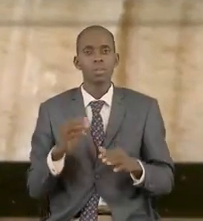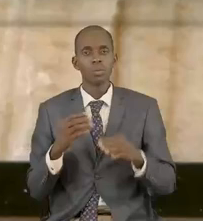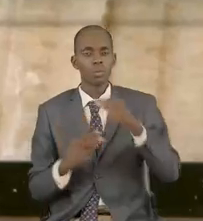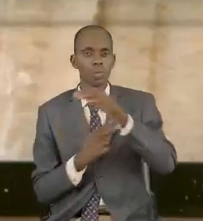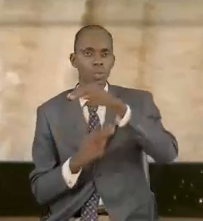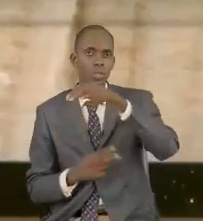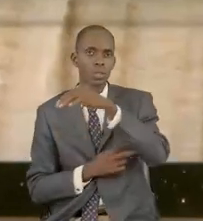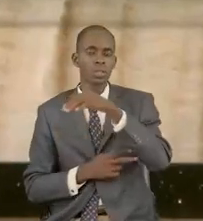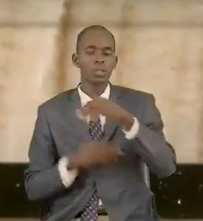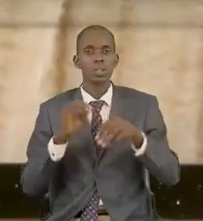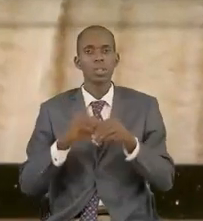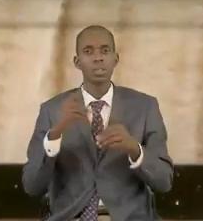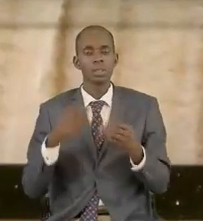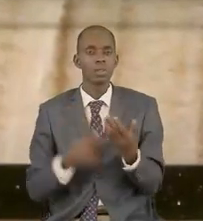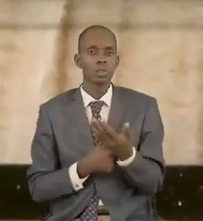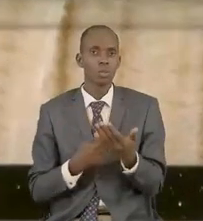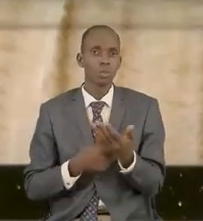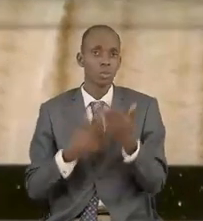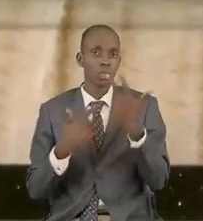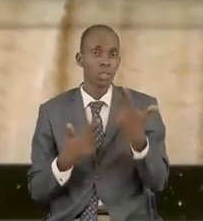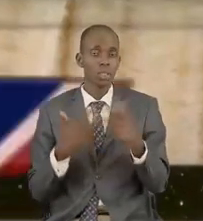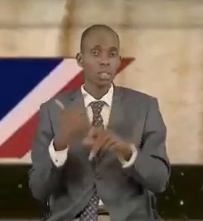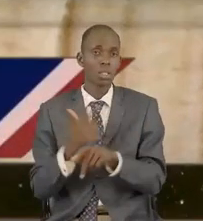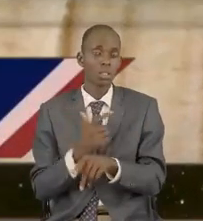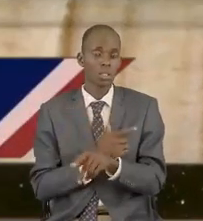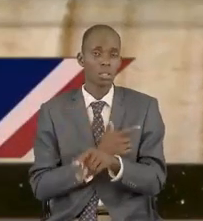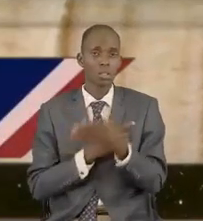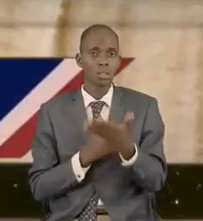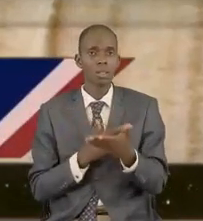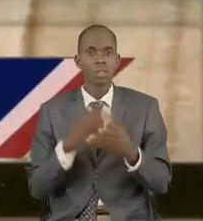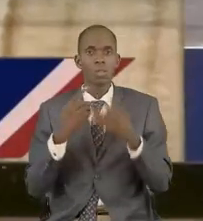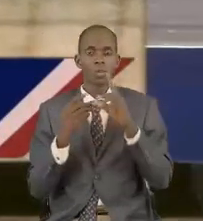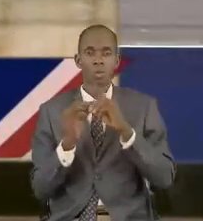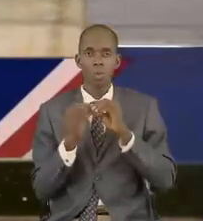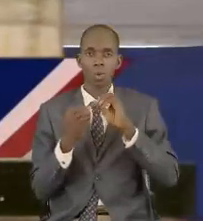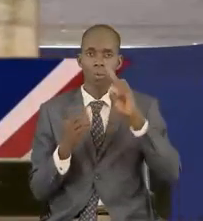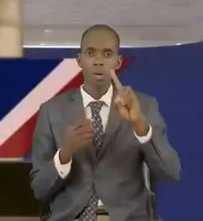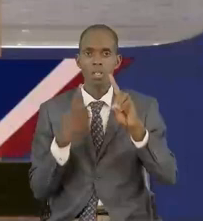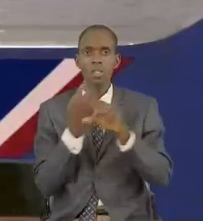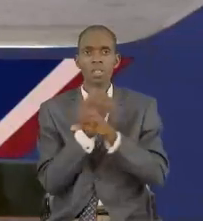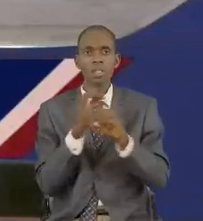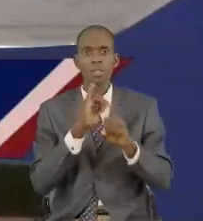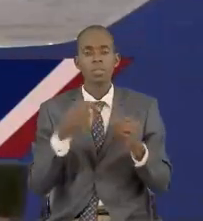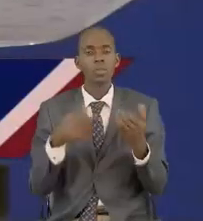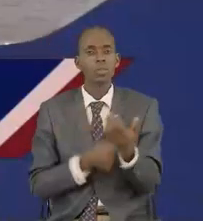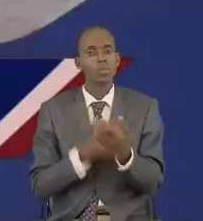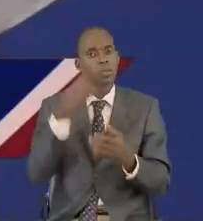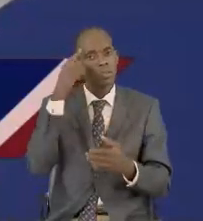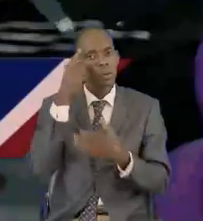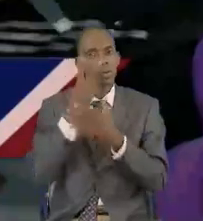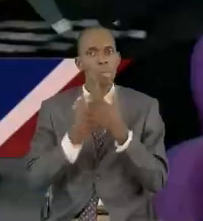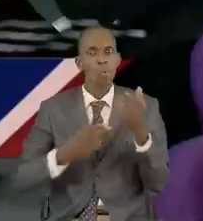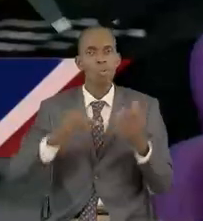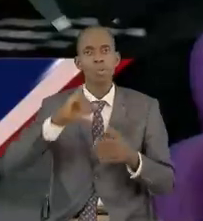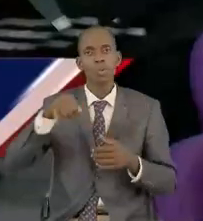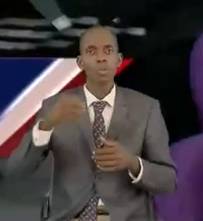trois sessions ici 1 l'Évangile a du salut pour les juifs et les païens